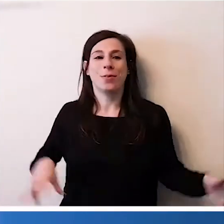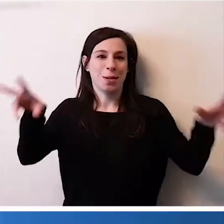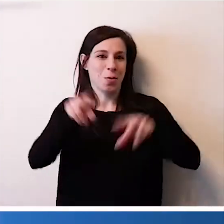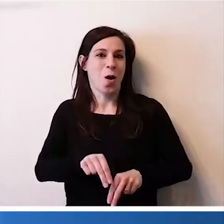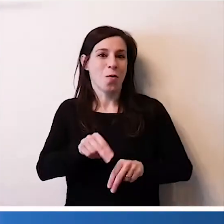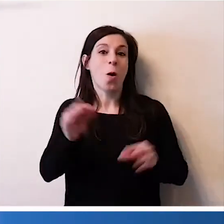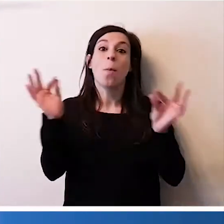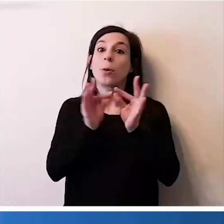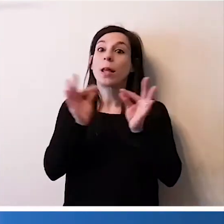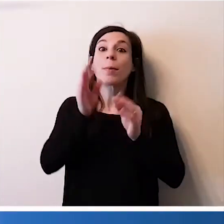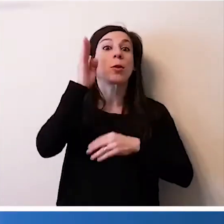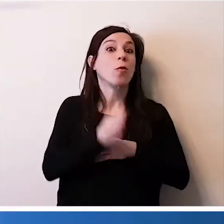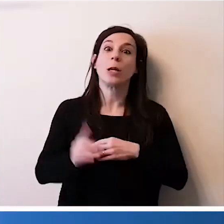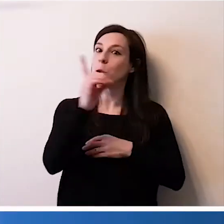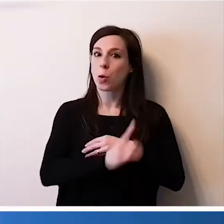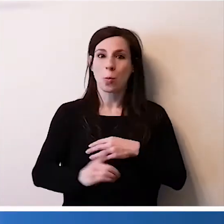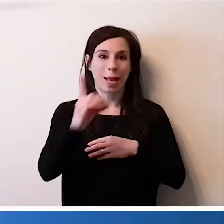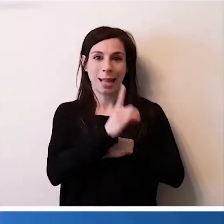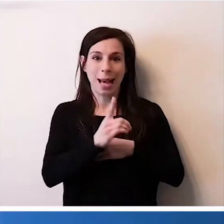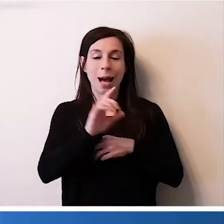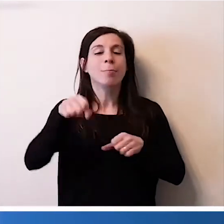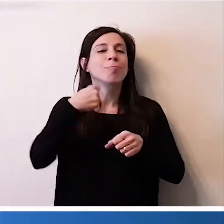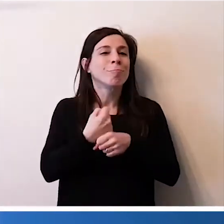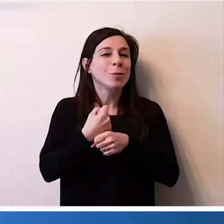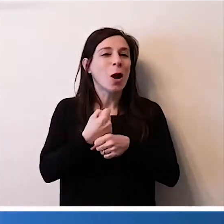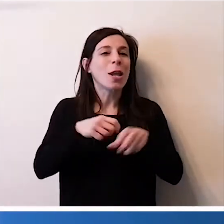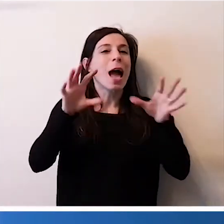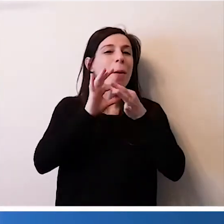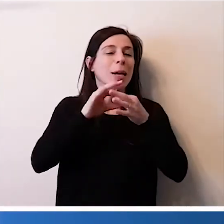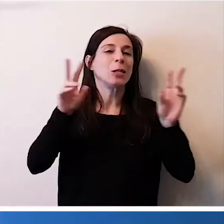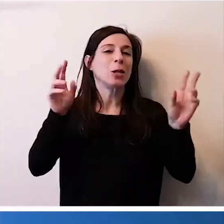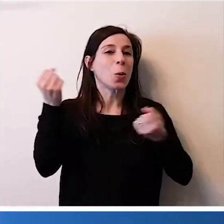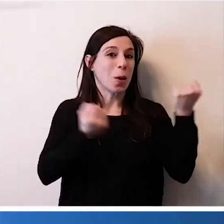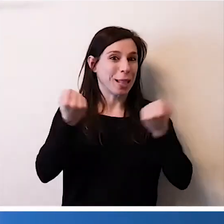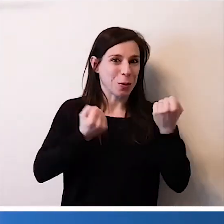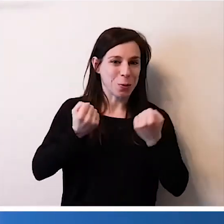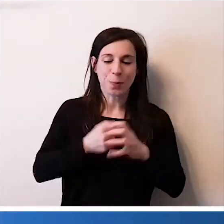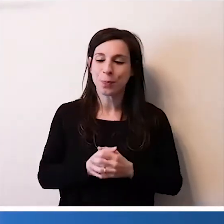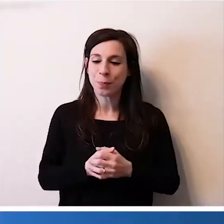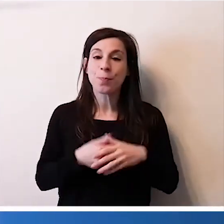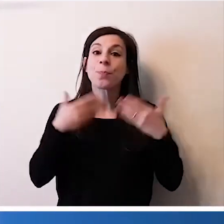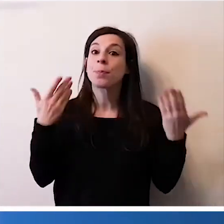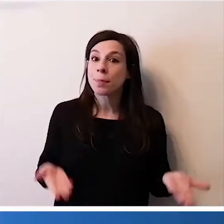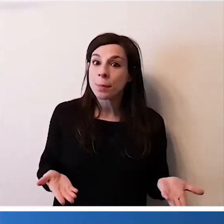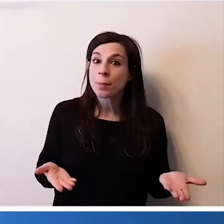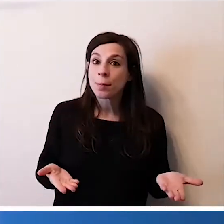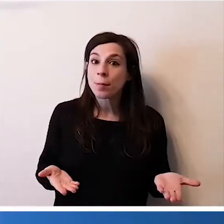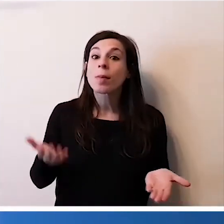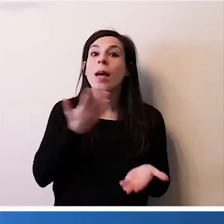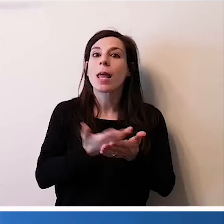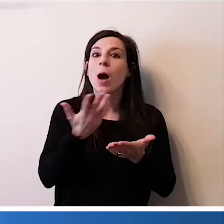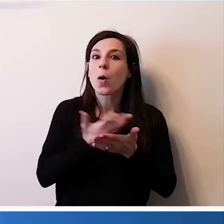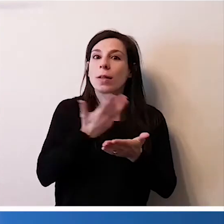benvenuti al nostro appuntamento domenicale con le storie degli amici di Guido. Anche oggi vi